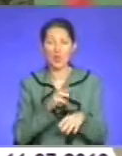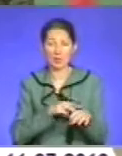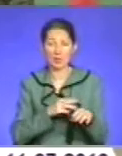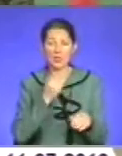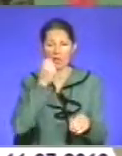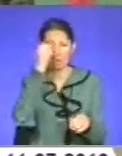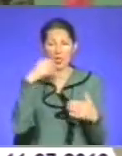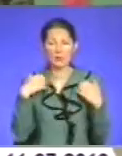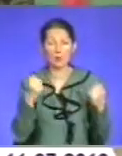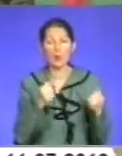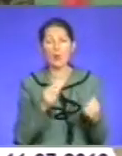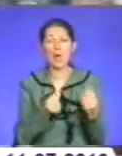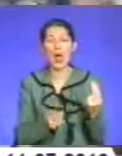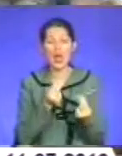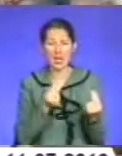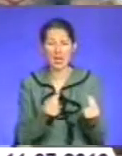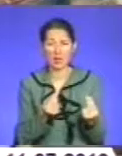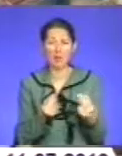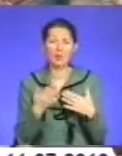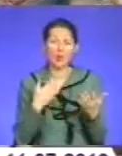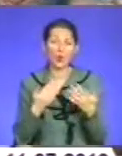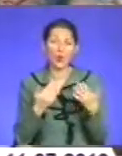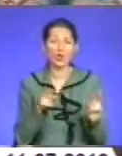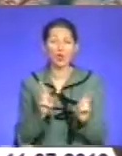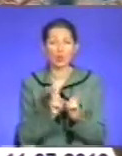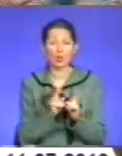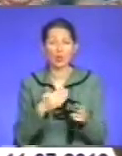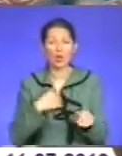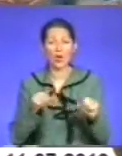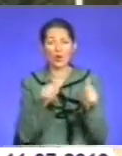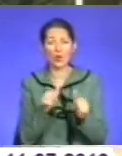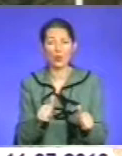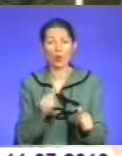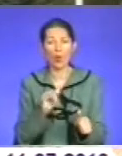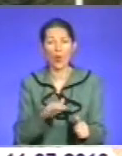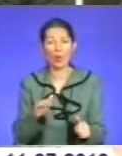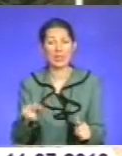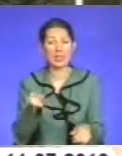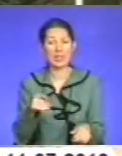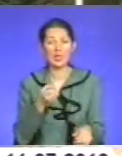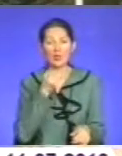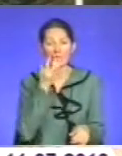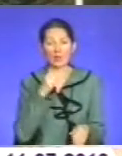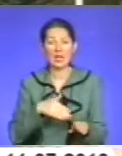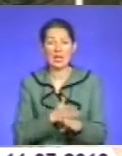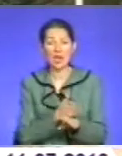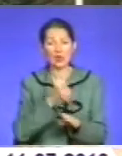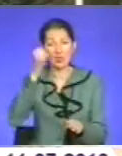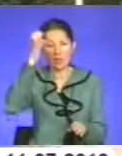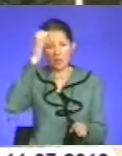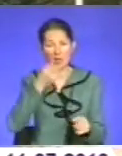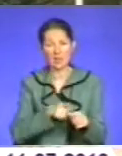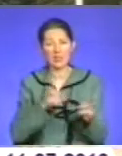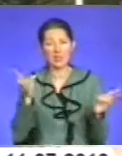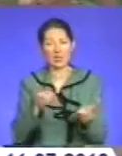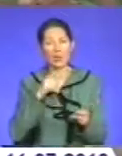іграм, завдяки зустрічі, завдяки спілкуванням з ними ми формуємо у них ті позитивні якості, ті знання, які необхідні